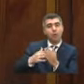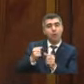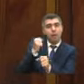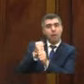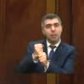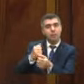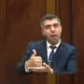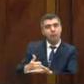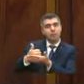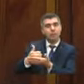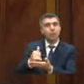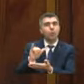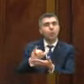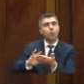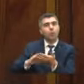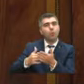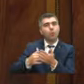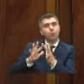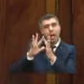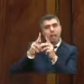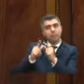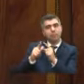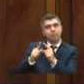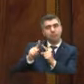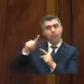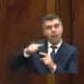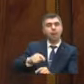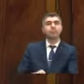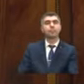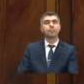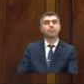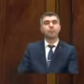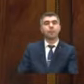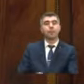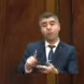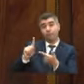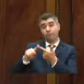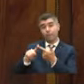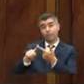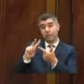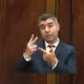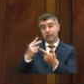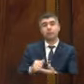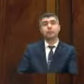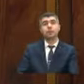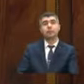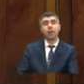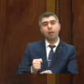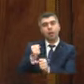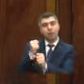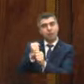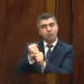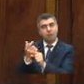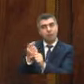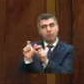خدمة اللي تحسنت، ذاك الشيء راه تحسب بالأيام. هذا المعيار الأول. المعيار الثاني التشغيل،